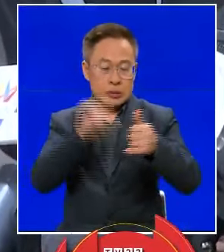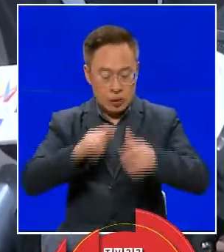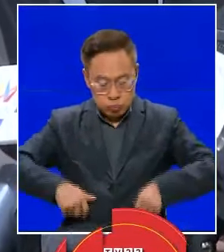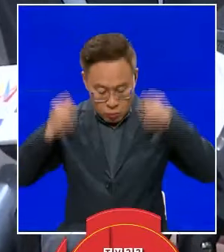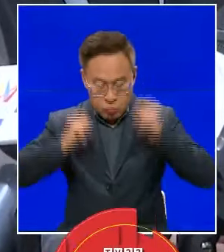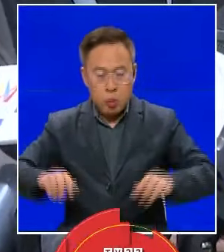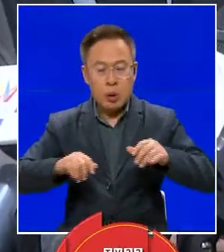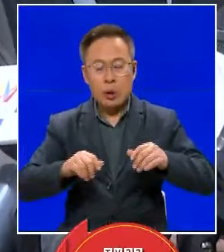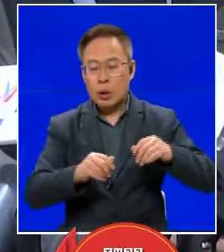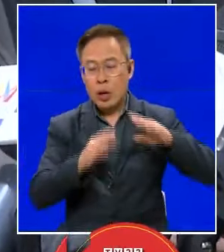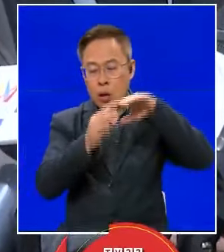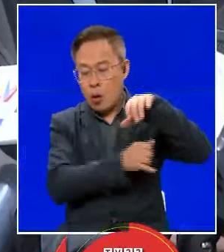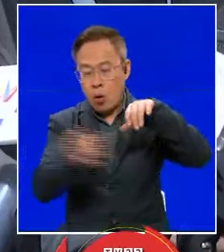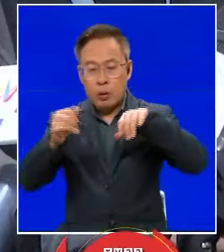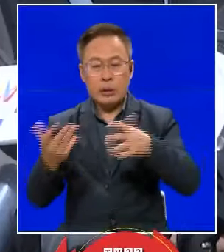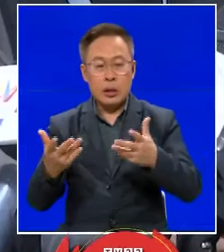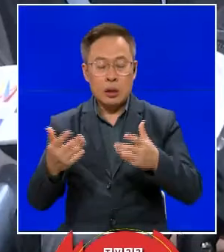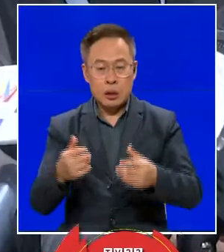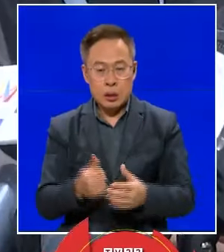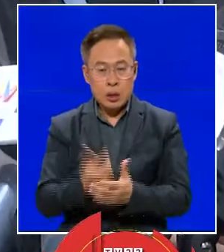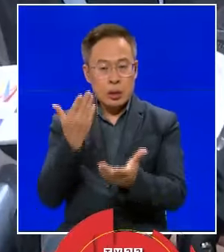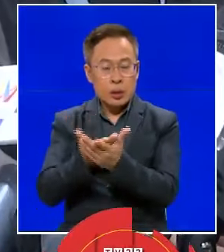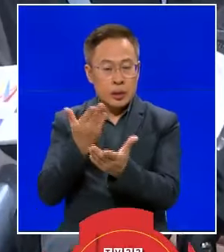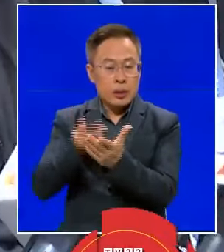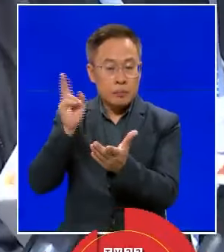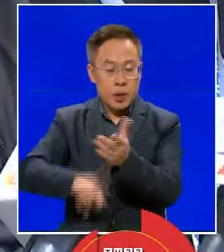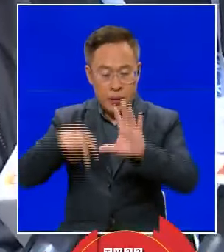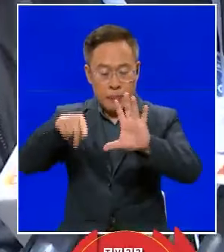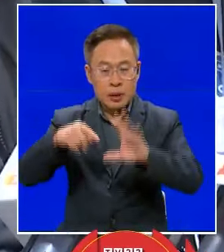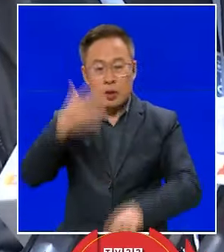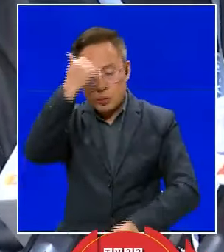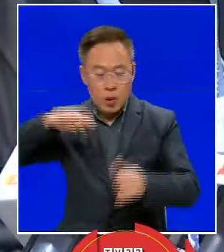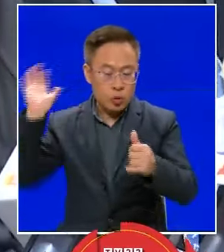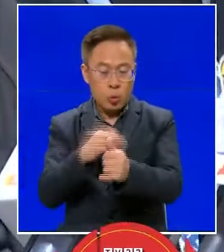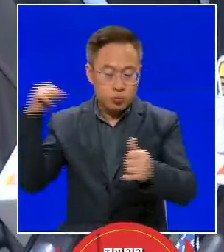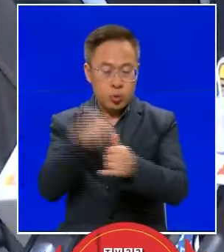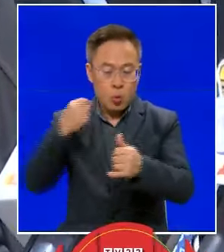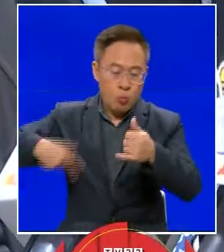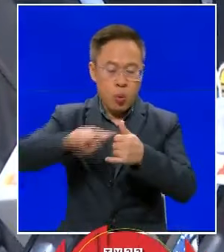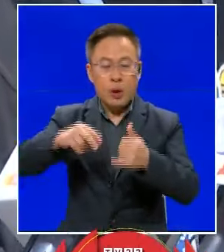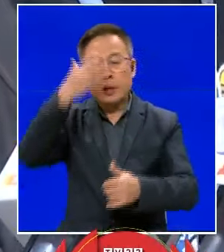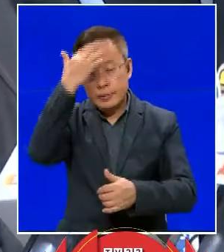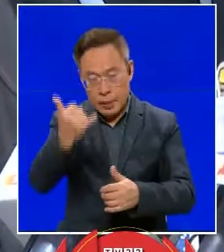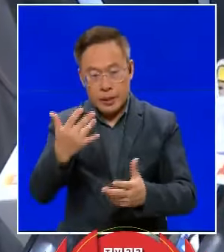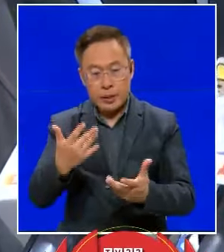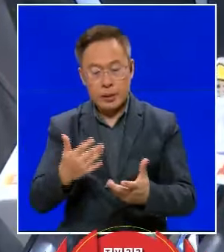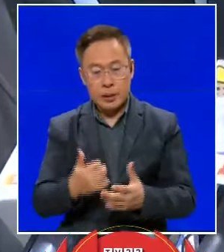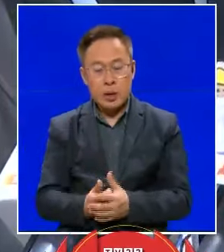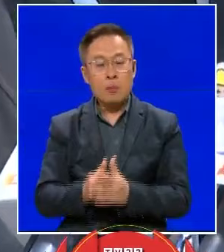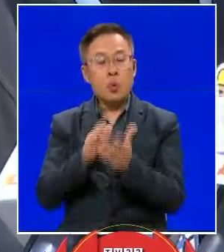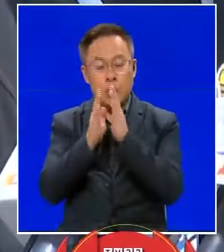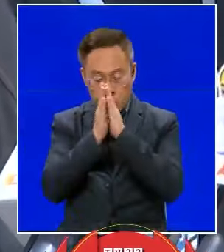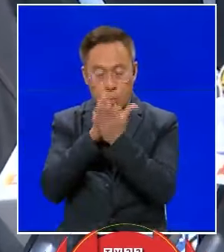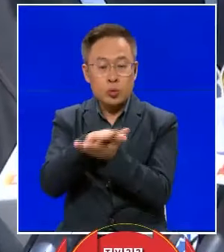ครับค่าปรับแต่ผมต้องมาโดนทำร้ายผมก็ขอโทษด้วยนะครับที่ผมเข้าไปสูบบุหรี่ในโรงพยาบ